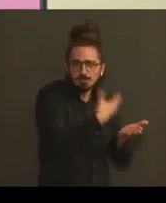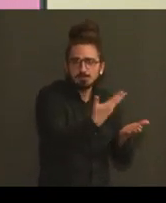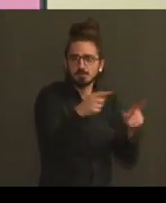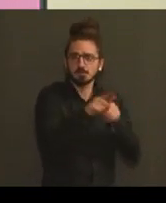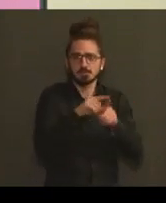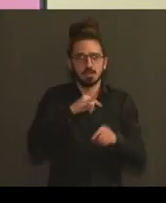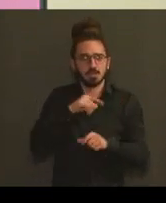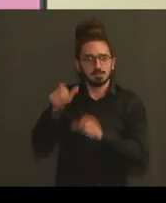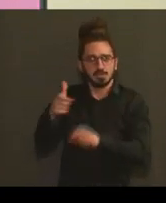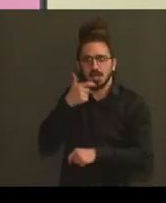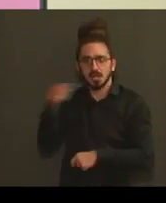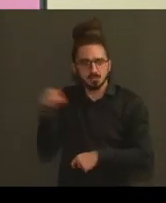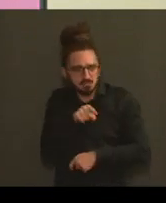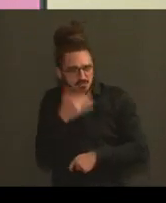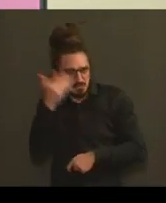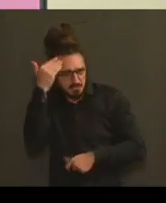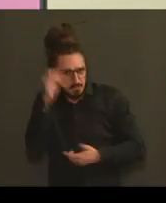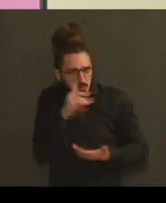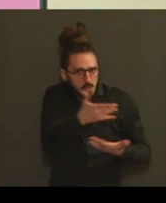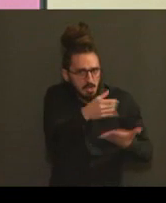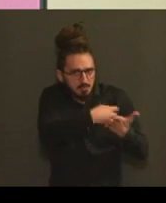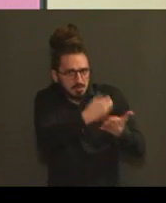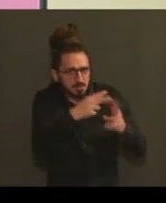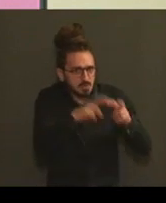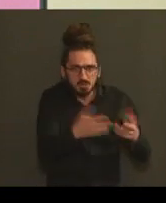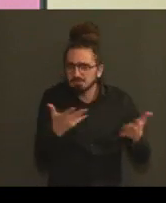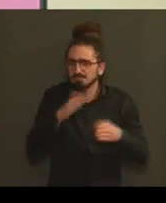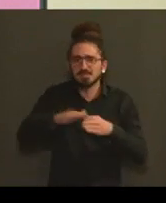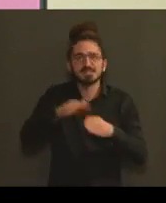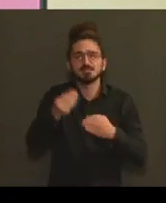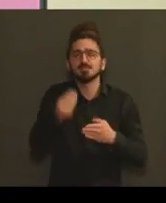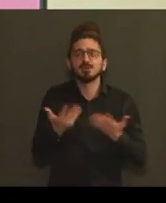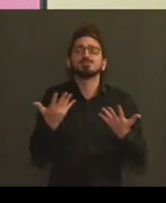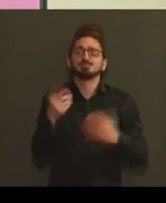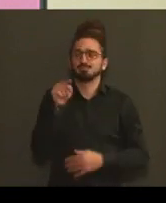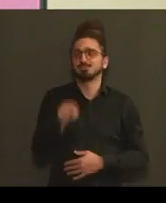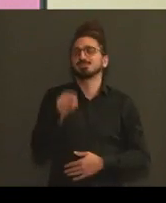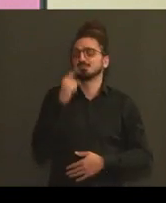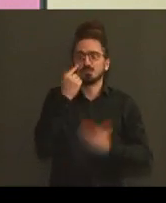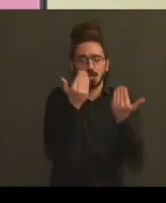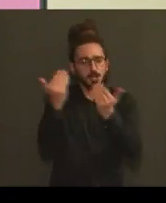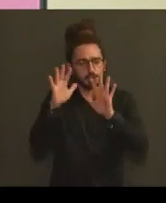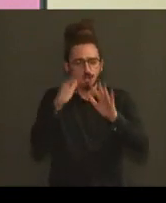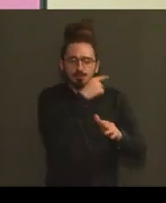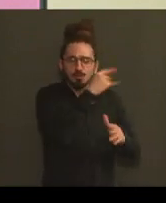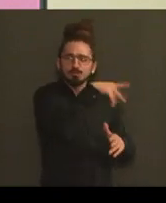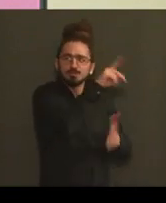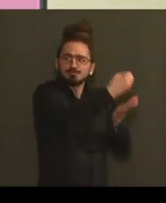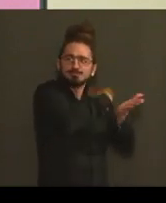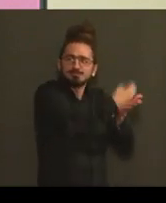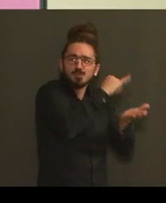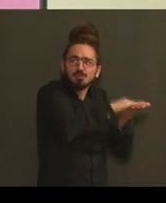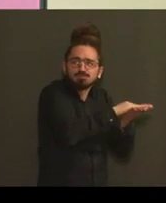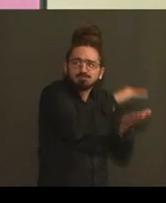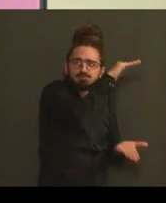question. Nous attendons très clairement des données supplémentaires pour ces tranches d'âge qui doivent venir d'une part d'une large étude qui est en cours et